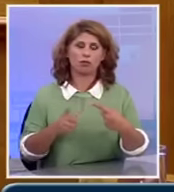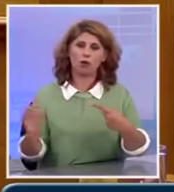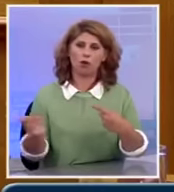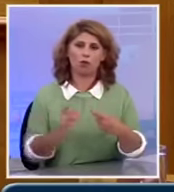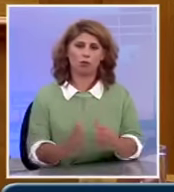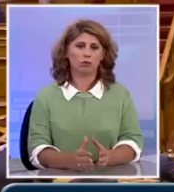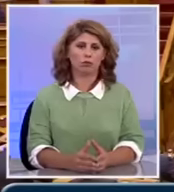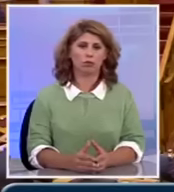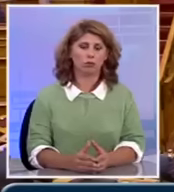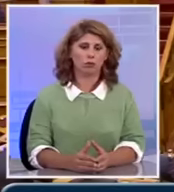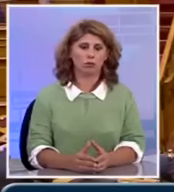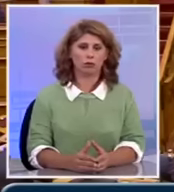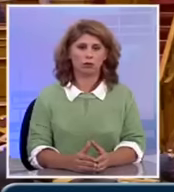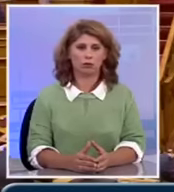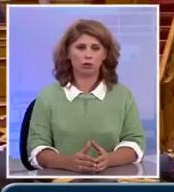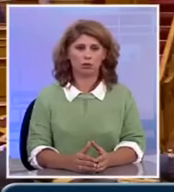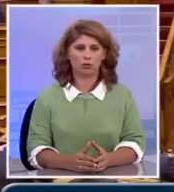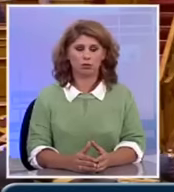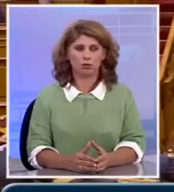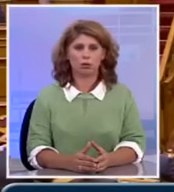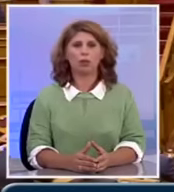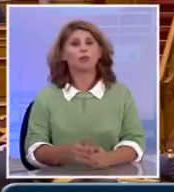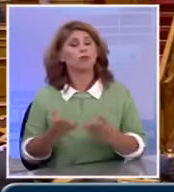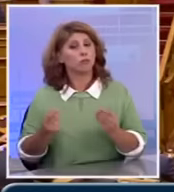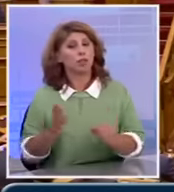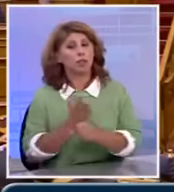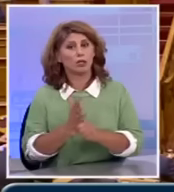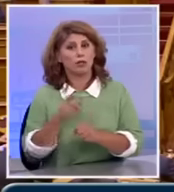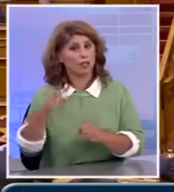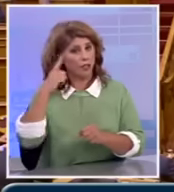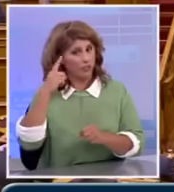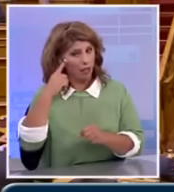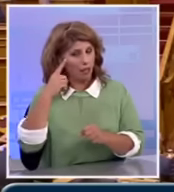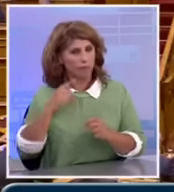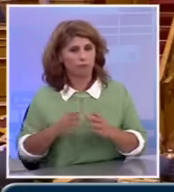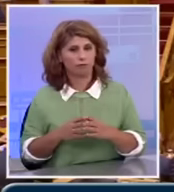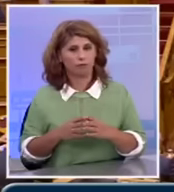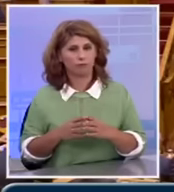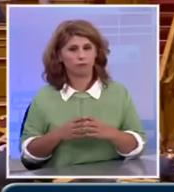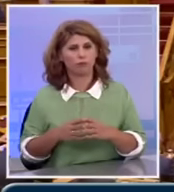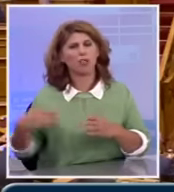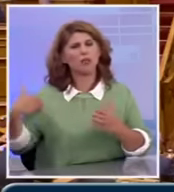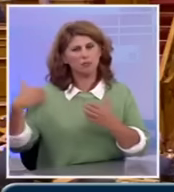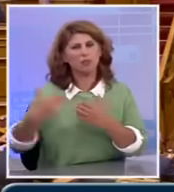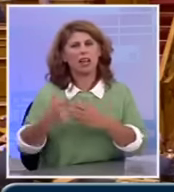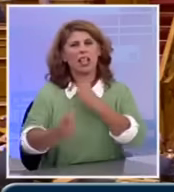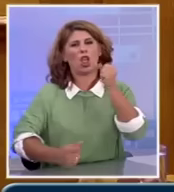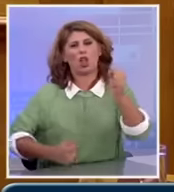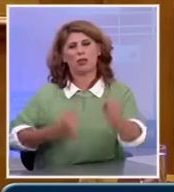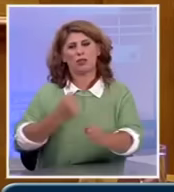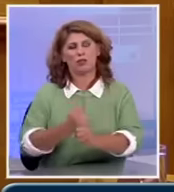πάντες πόσο αλήθεια καταστροφική έχει αποδειχθεί αυτή η ιδέα στο διάβα των αιώνων